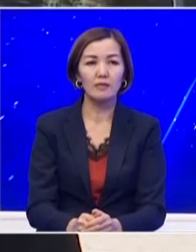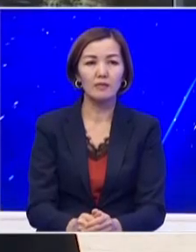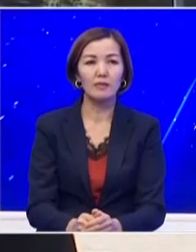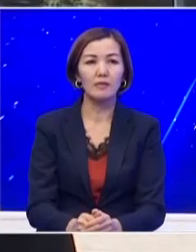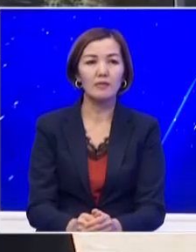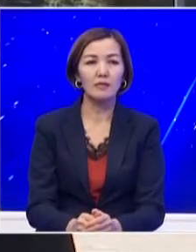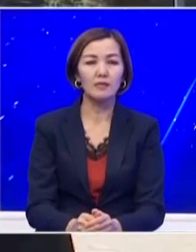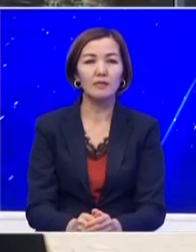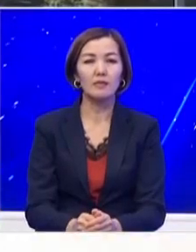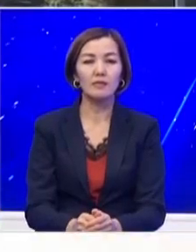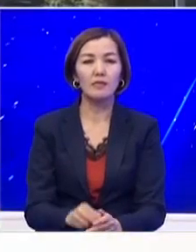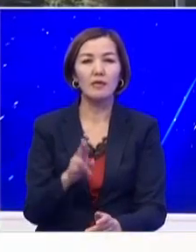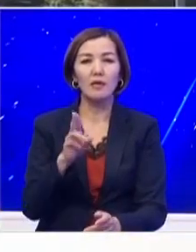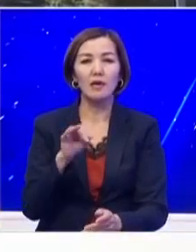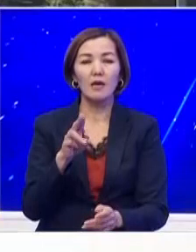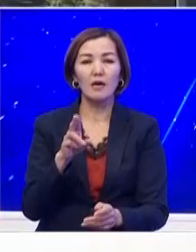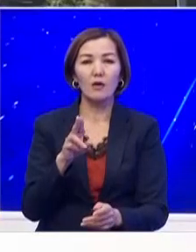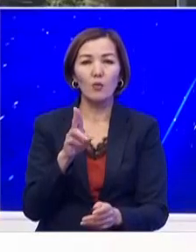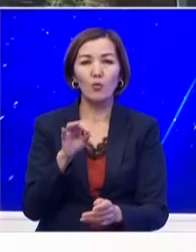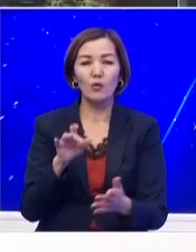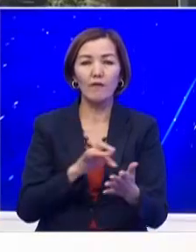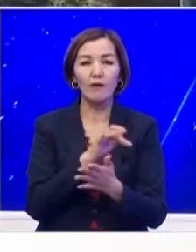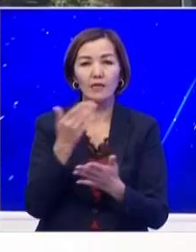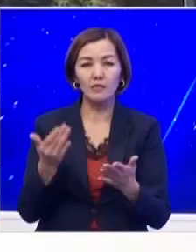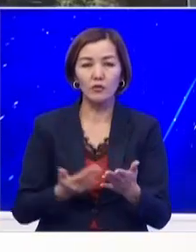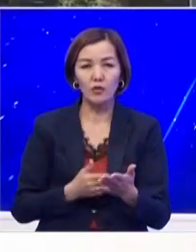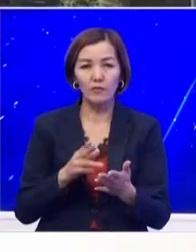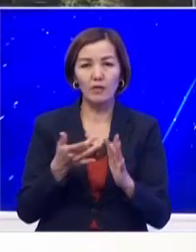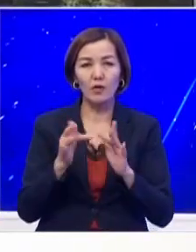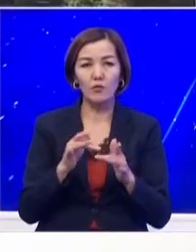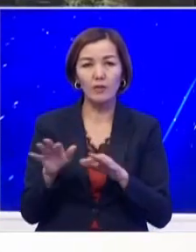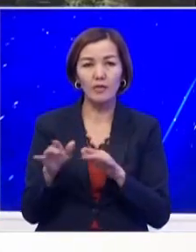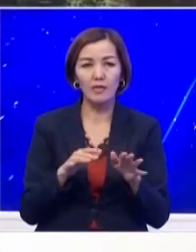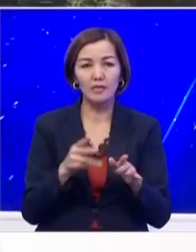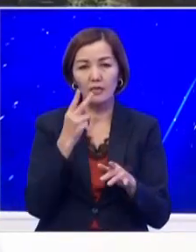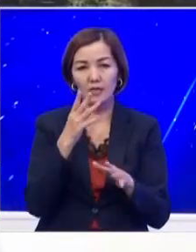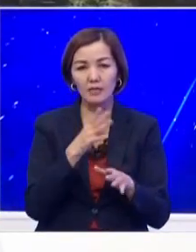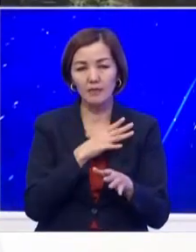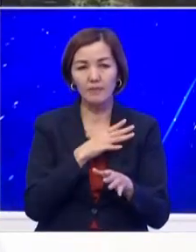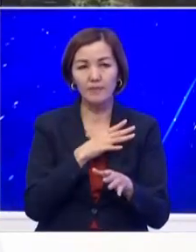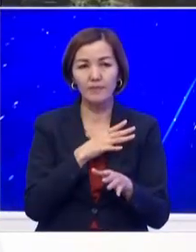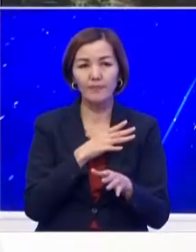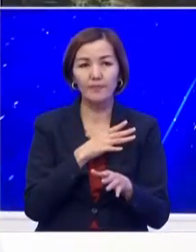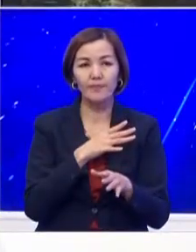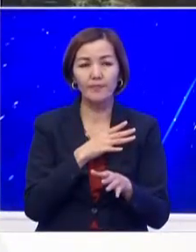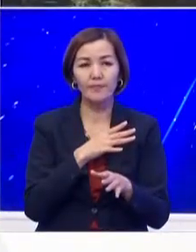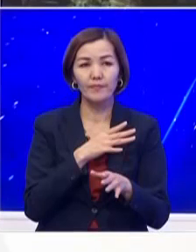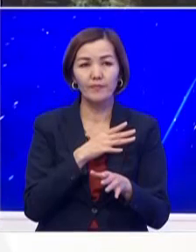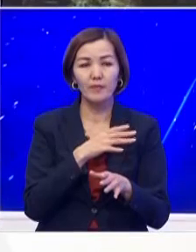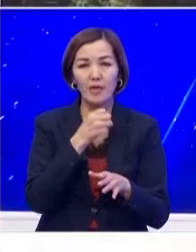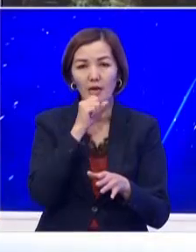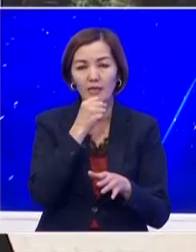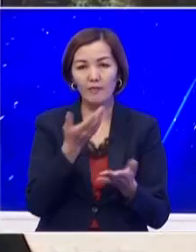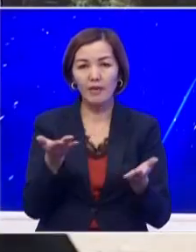Өзім Қапшағай қаласының тұрғынымын. Әлеуметтік жүйеден жаңағы акцияны естіп, Инстаграм жүйесінен. Сол атамнан